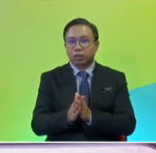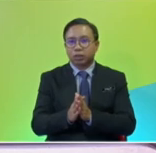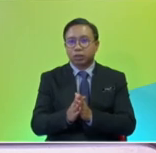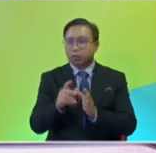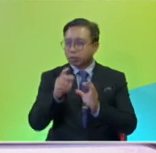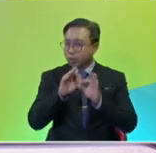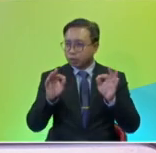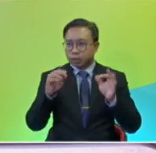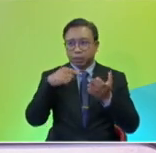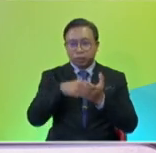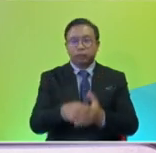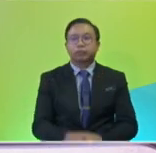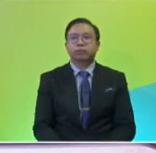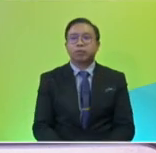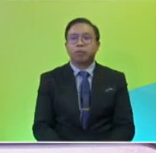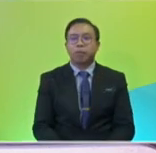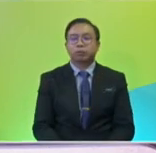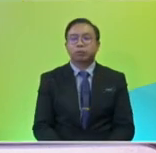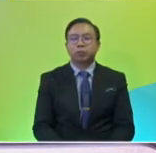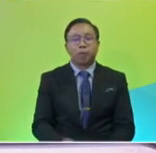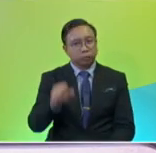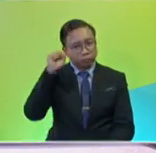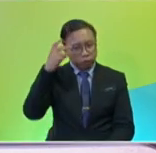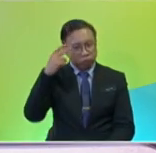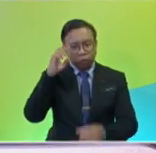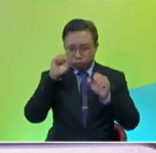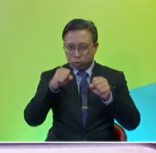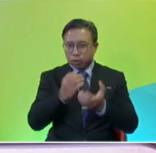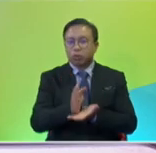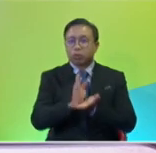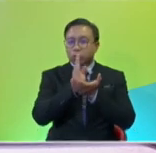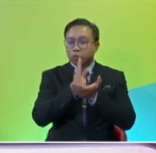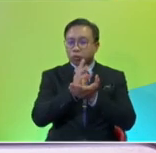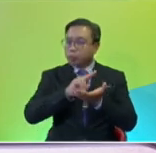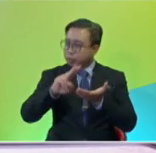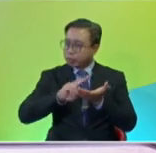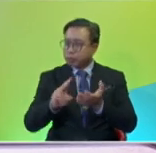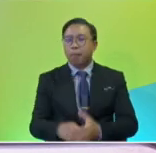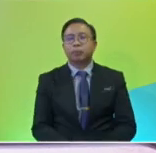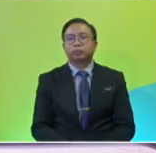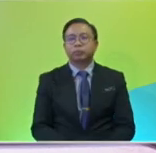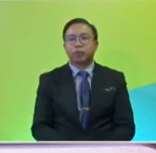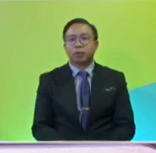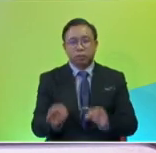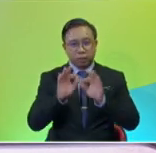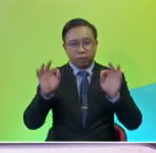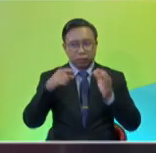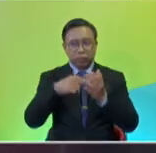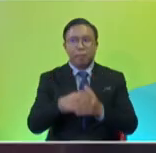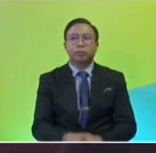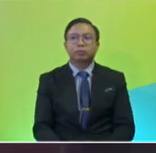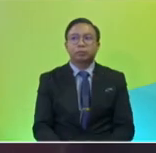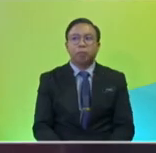pernyataan dan pernyataan ini. Okey, Sean, boleh tolong bacakan tak pernyataan-pernyataan dan di sini? Boleh, cikgu.